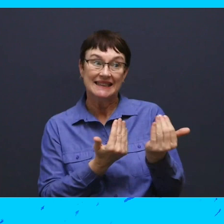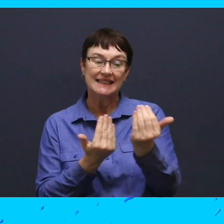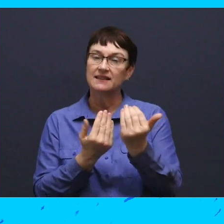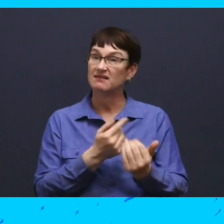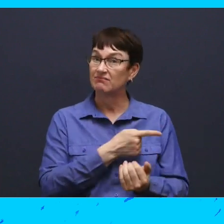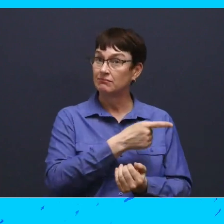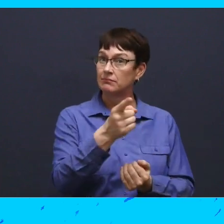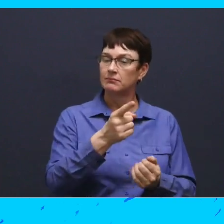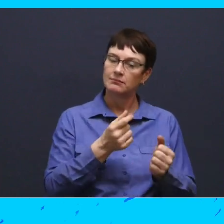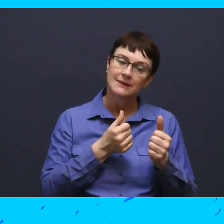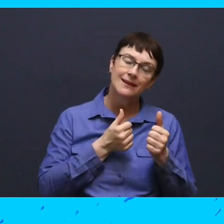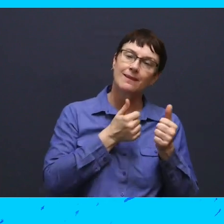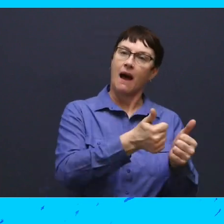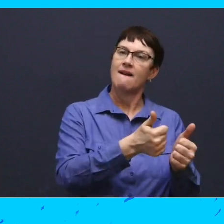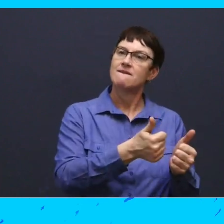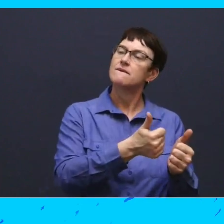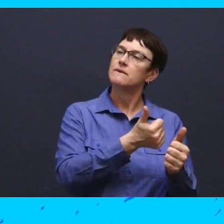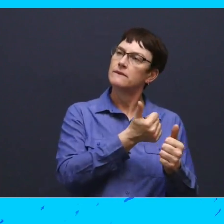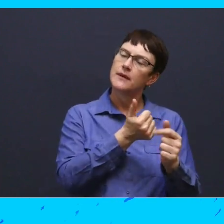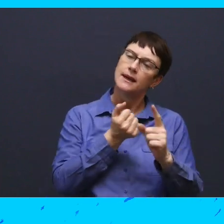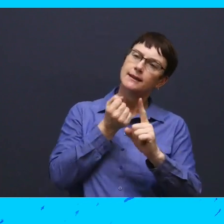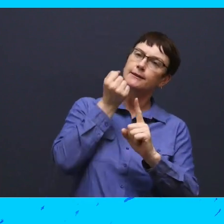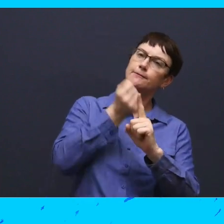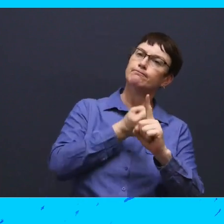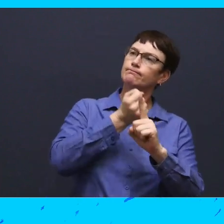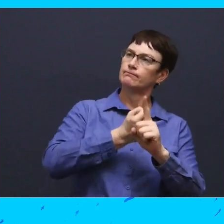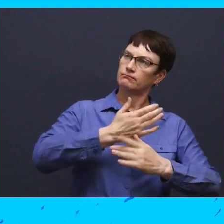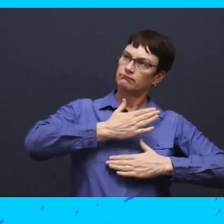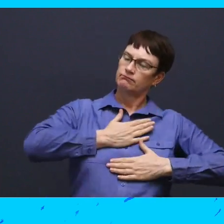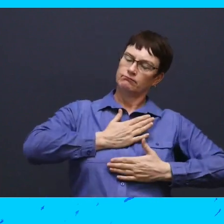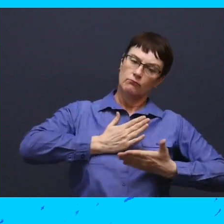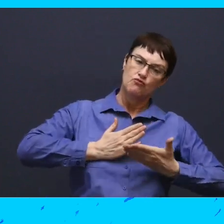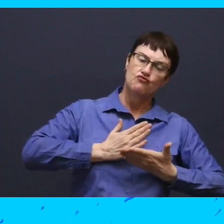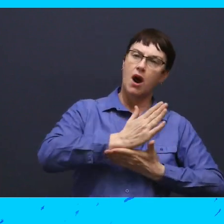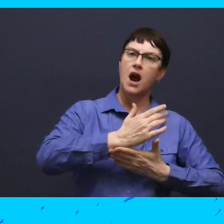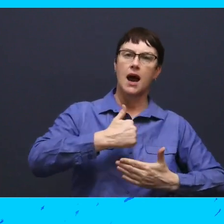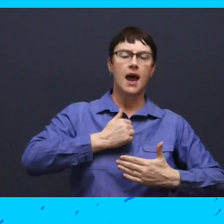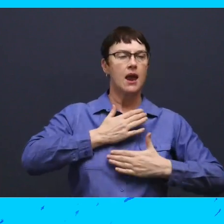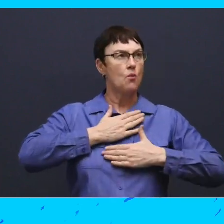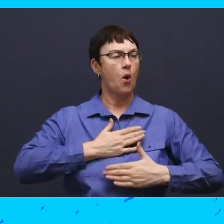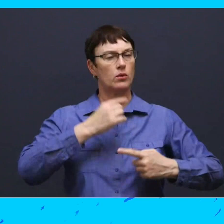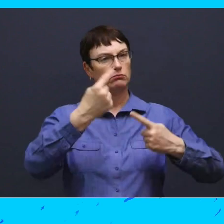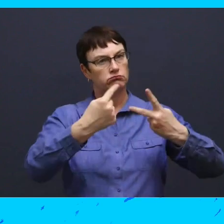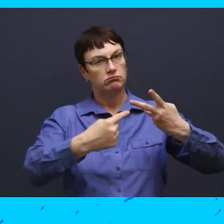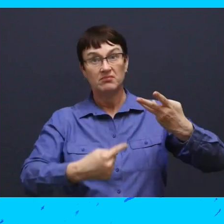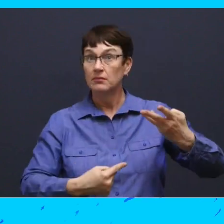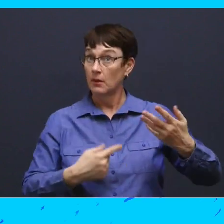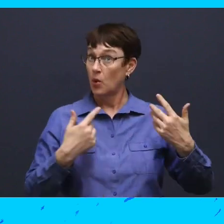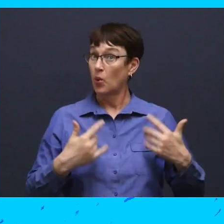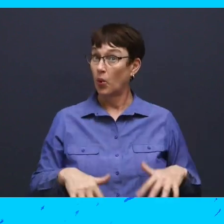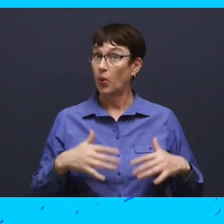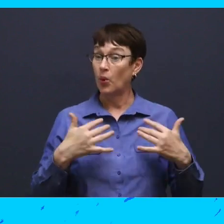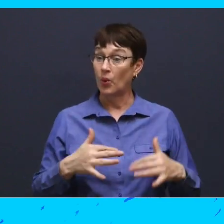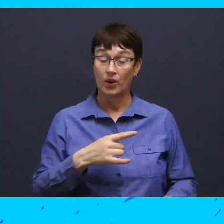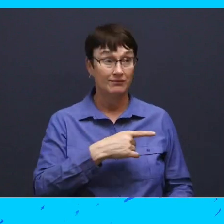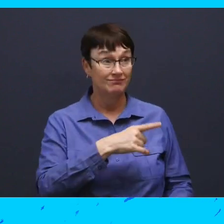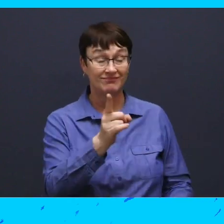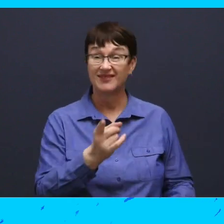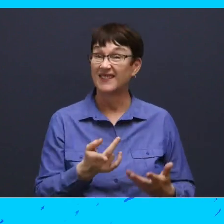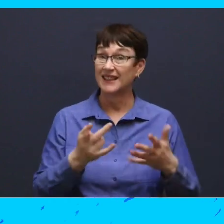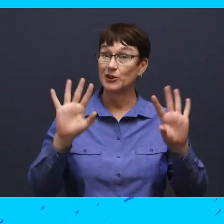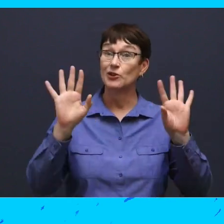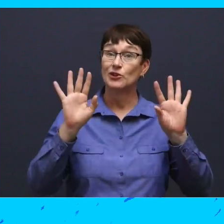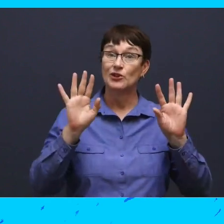devraient être partagées sur Internet et engager les jeunes. Donc, nous utilisons